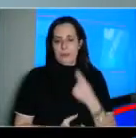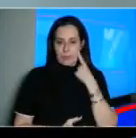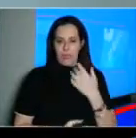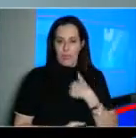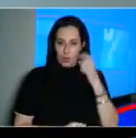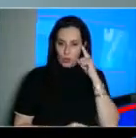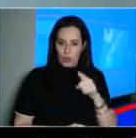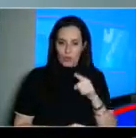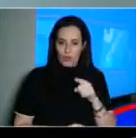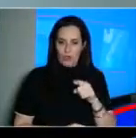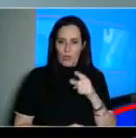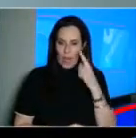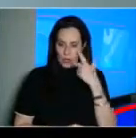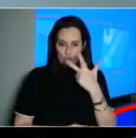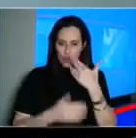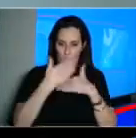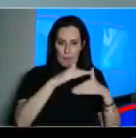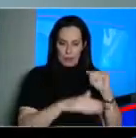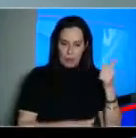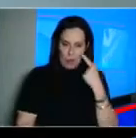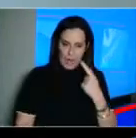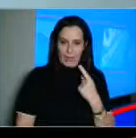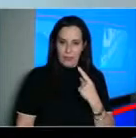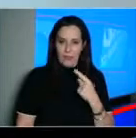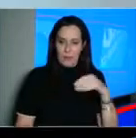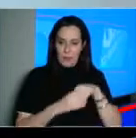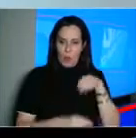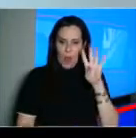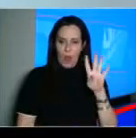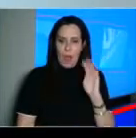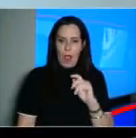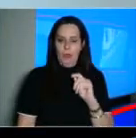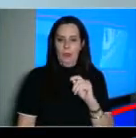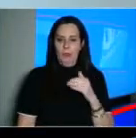תראה, אני חושב שהסדרה הזאת, ראיתי את שלושת הפרקים הראשונים. מתוך הארבע.